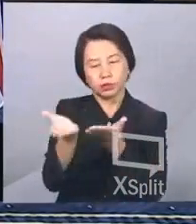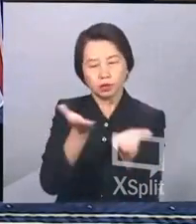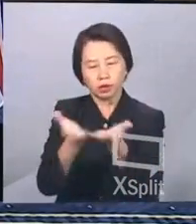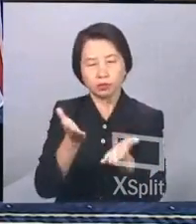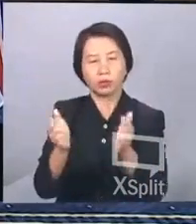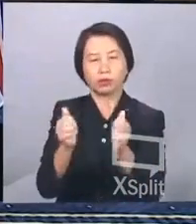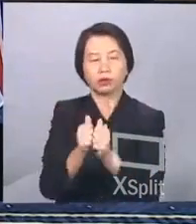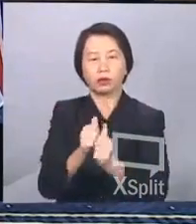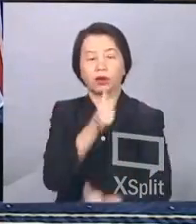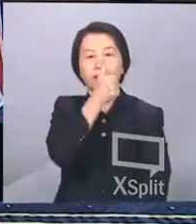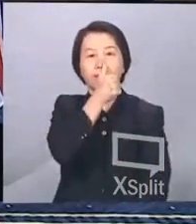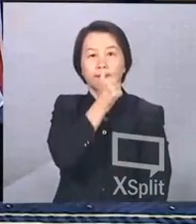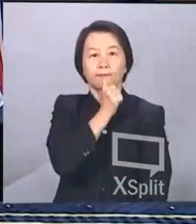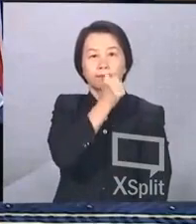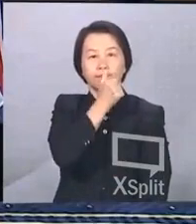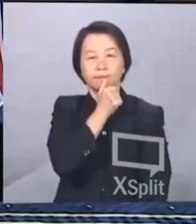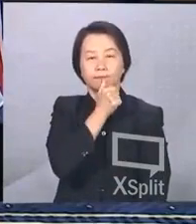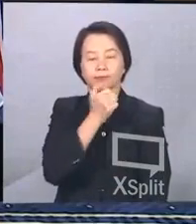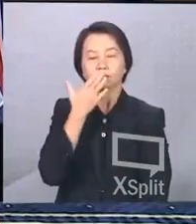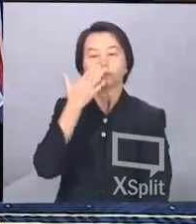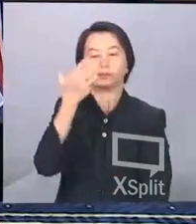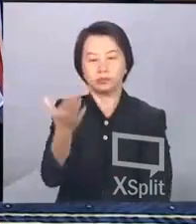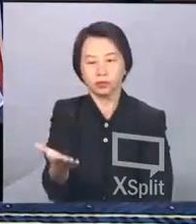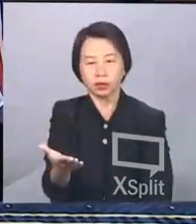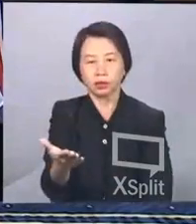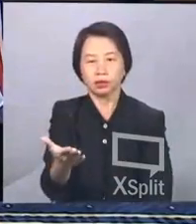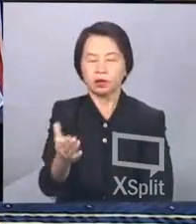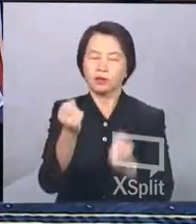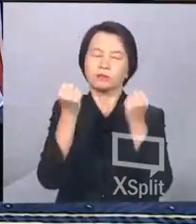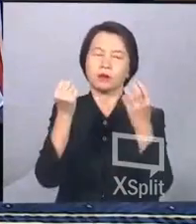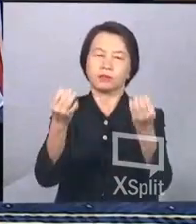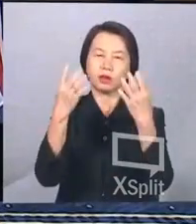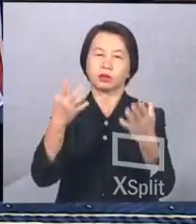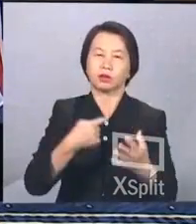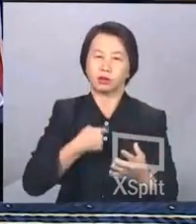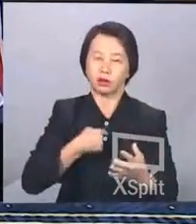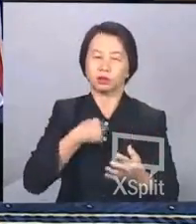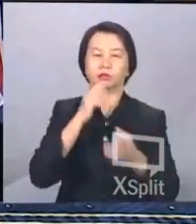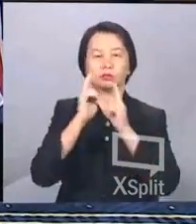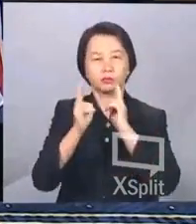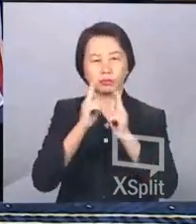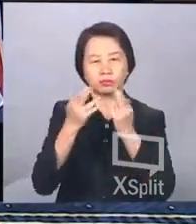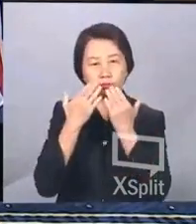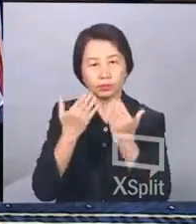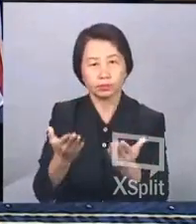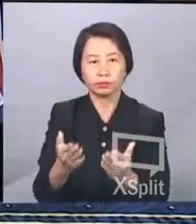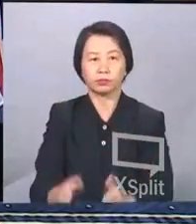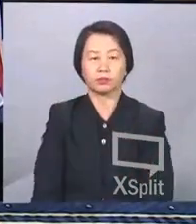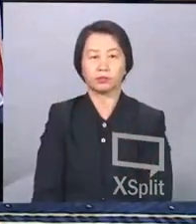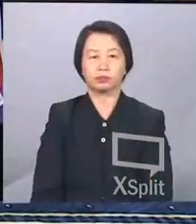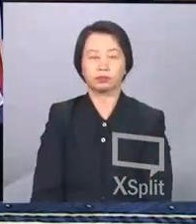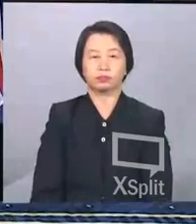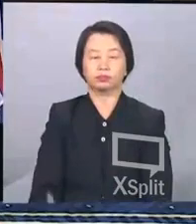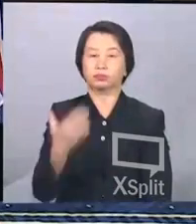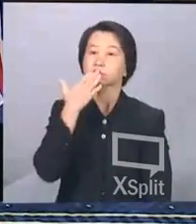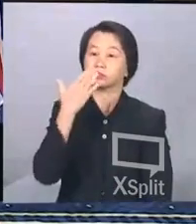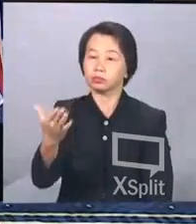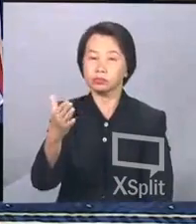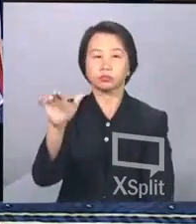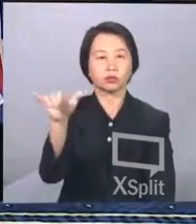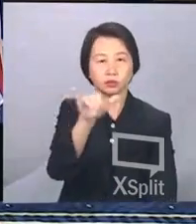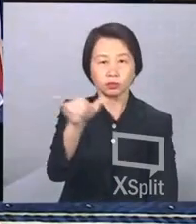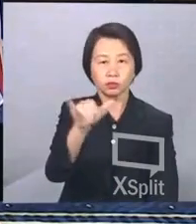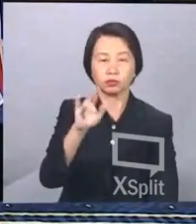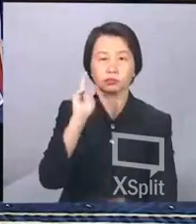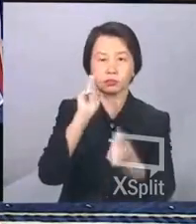cekalan sebuah kasih yang tak terhingga saya ucapkan terima kasih juga saya